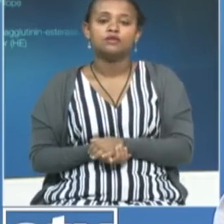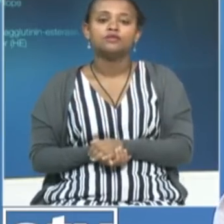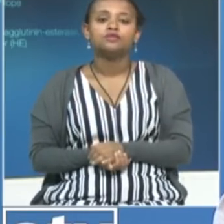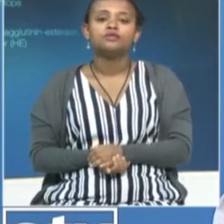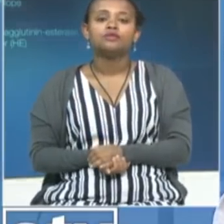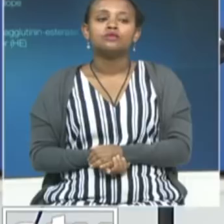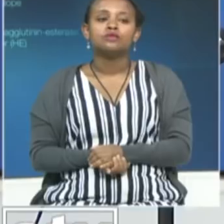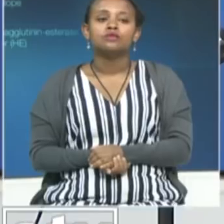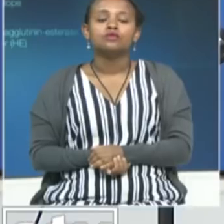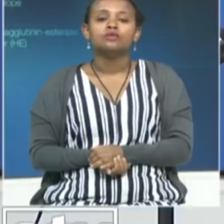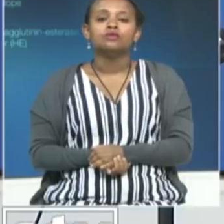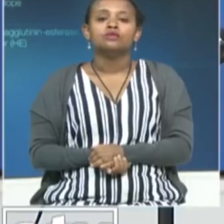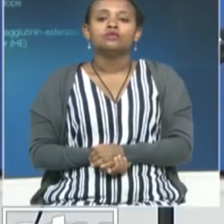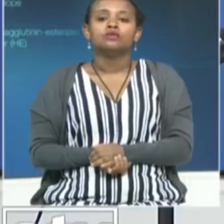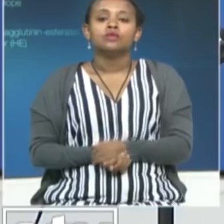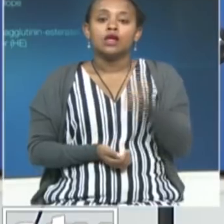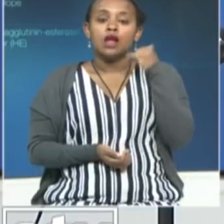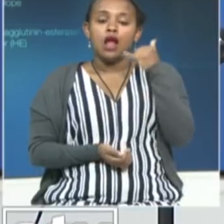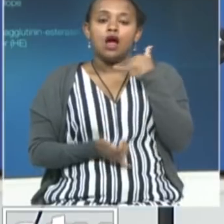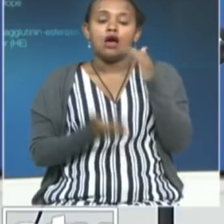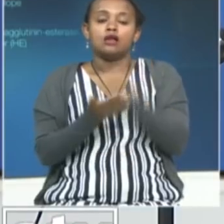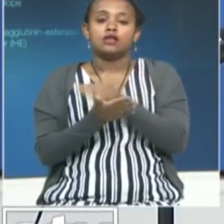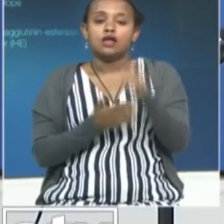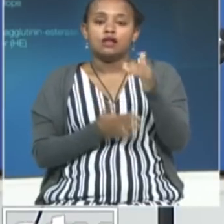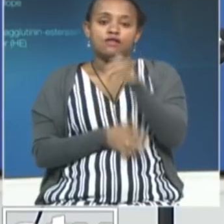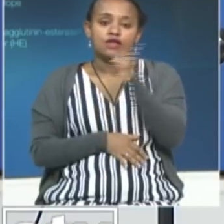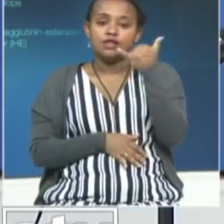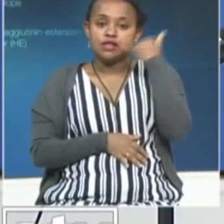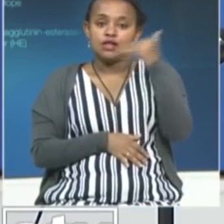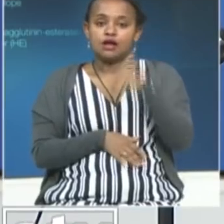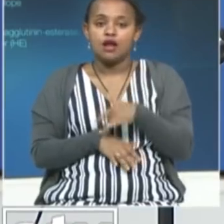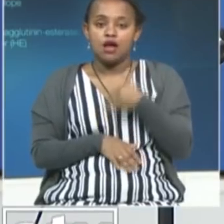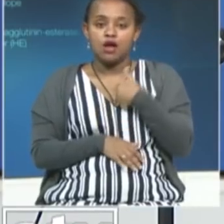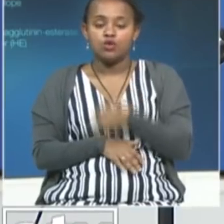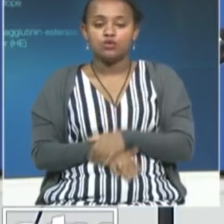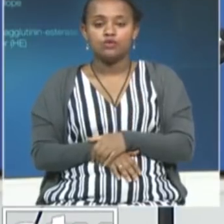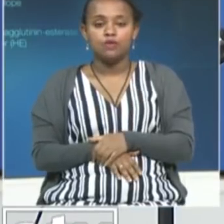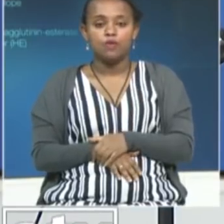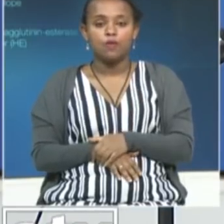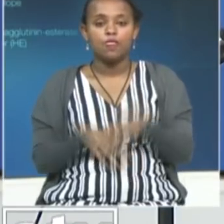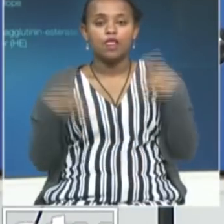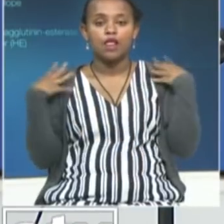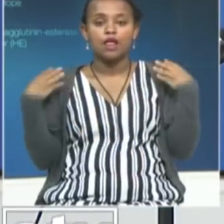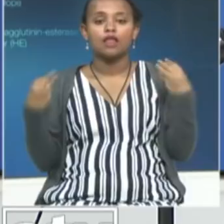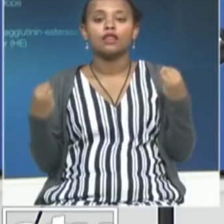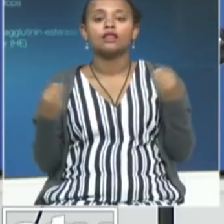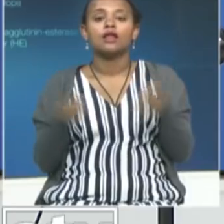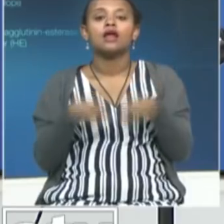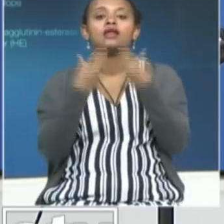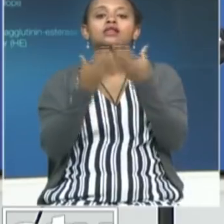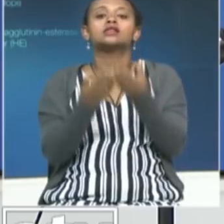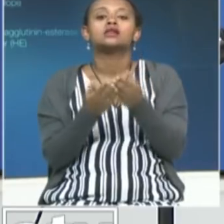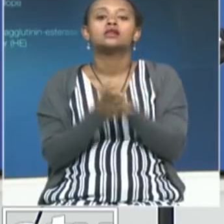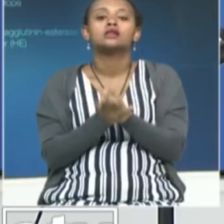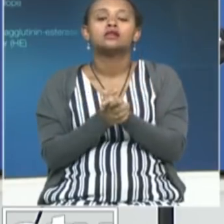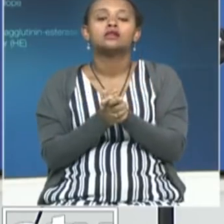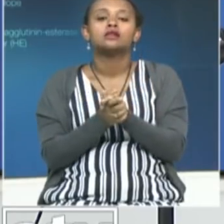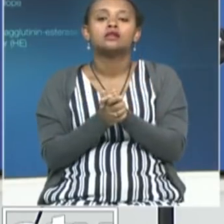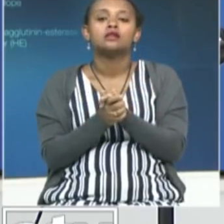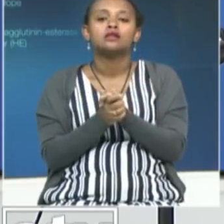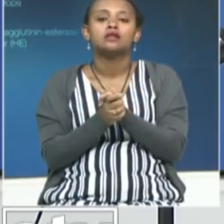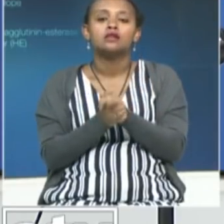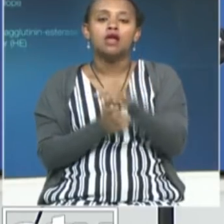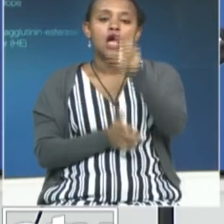መልካም። ሌላ ተሳታፊ መስመር ላይ ያሉን። ሄሎ ሄሎ፣ ጤና ይስጥልኝ። ጤና ይስጥልን። ከወንጂ ነው የምደውለው።